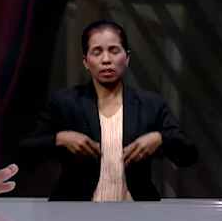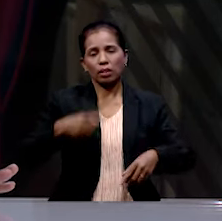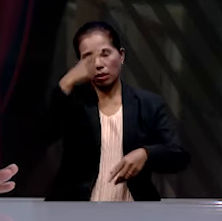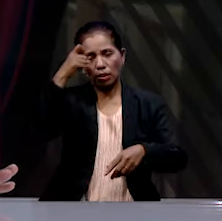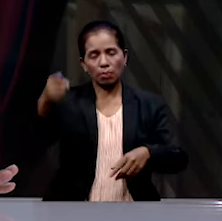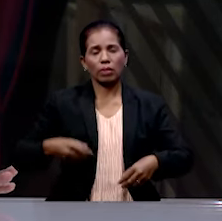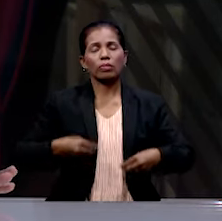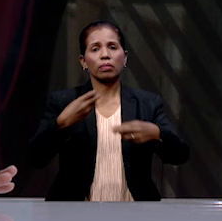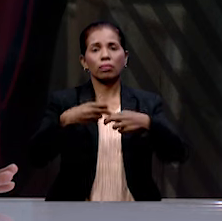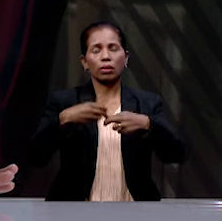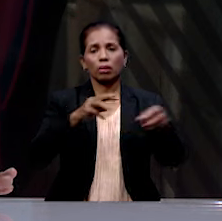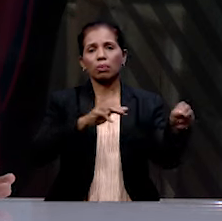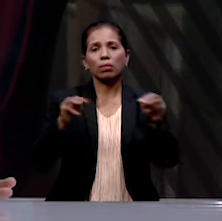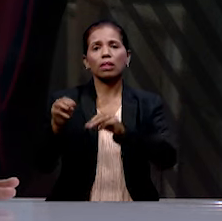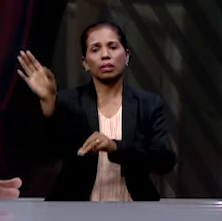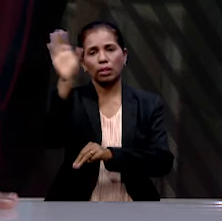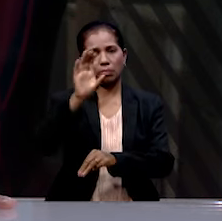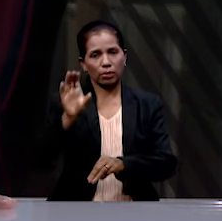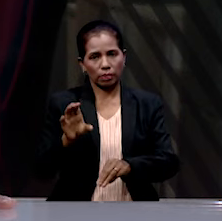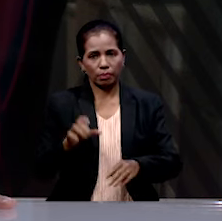mudança climática.